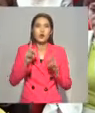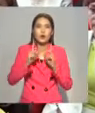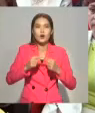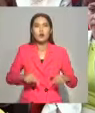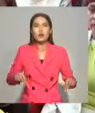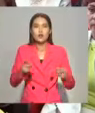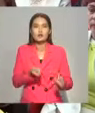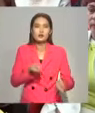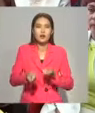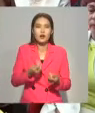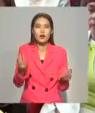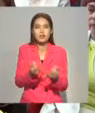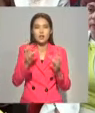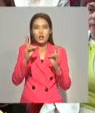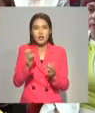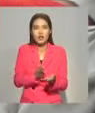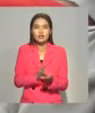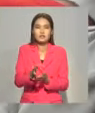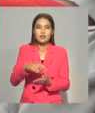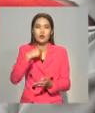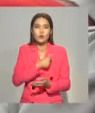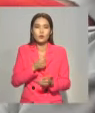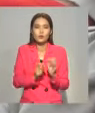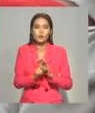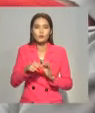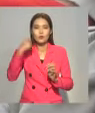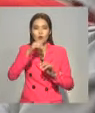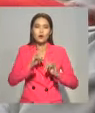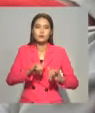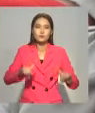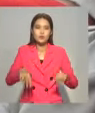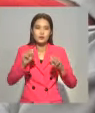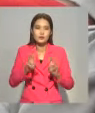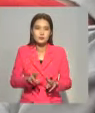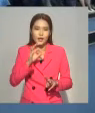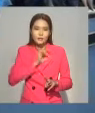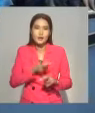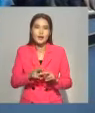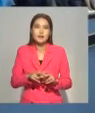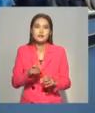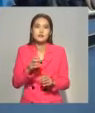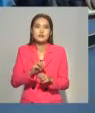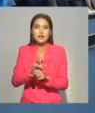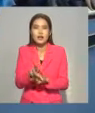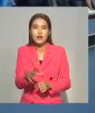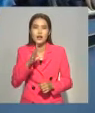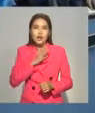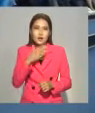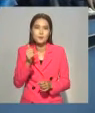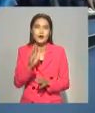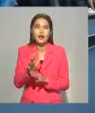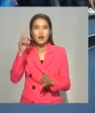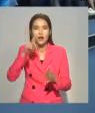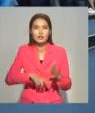әкімінің төрелігімен өтті. Бұл тақырып бекер белгіленген жоқ. Инклюзияны дамыту бойынша Қостанай облысында егістер жасалуда және жалғасын табады деп